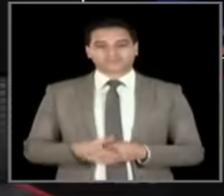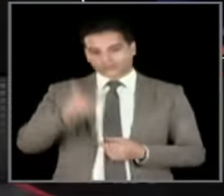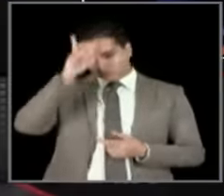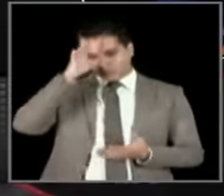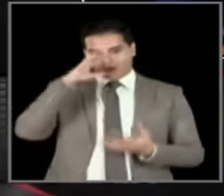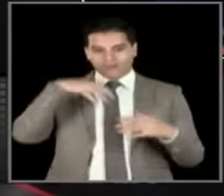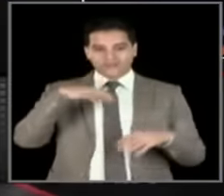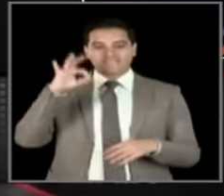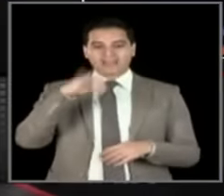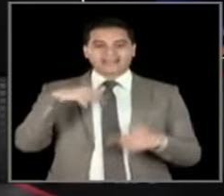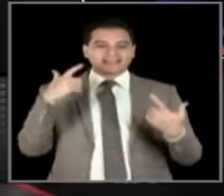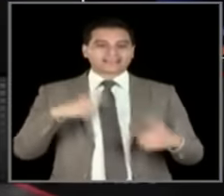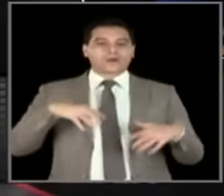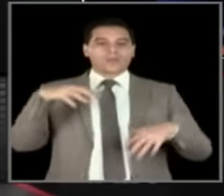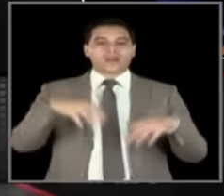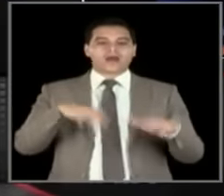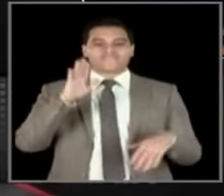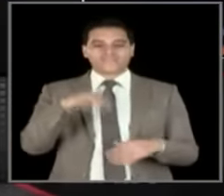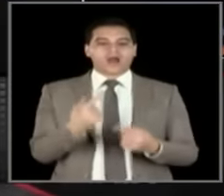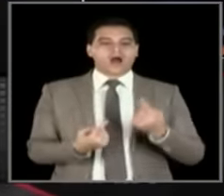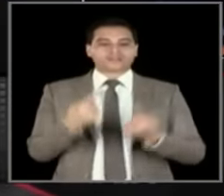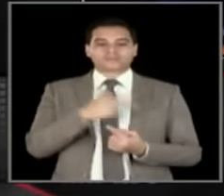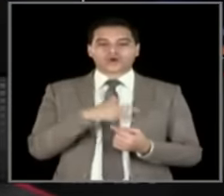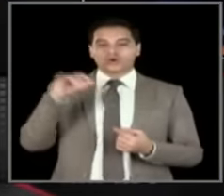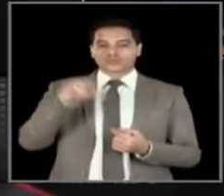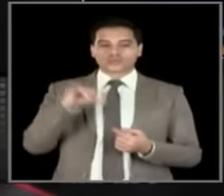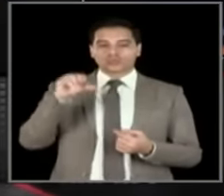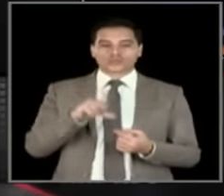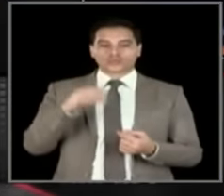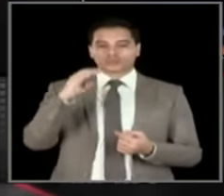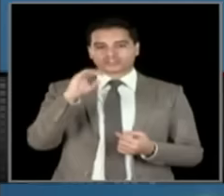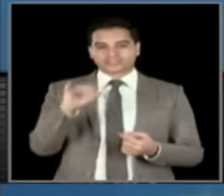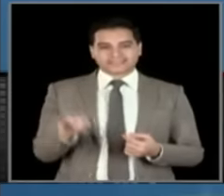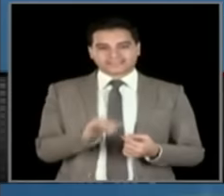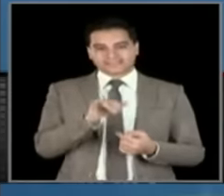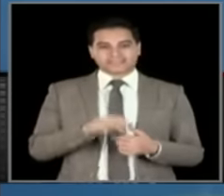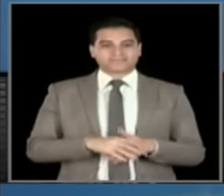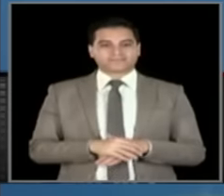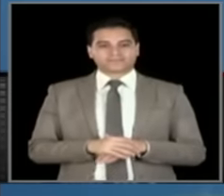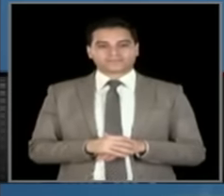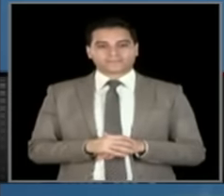جغرافيا، في أي دولة أسيوية تقع حديقة يويوجي؟